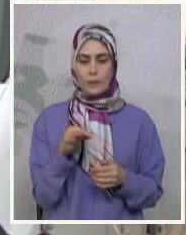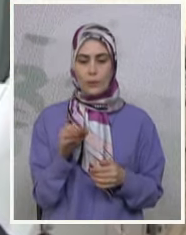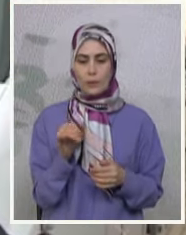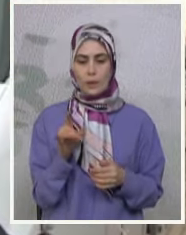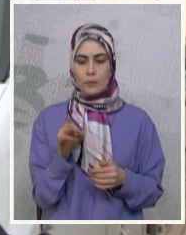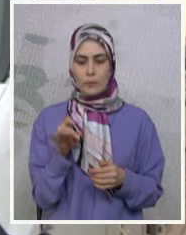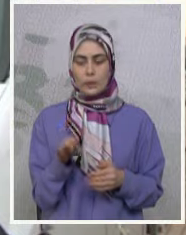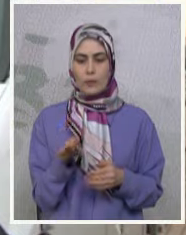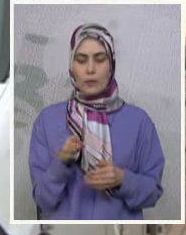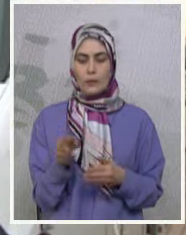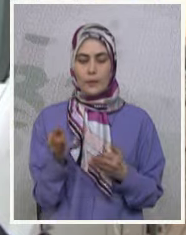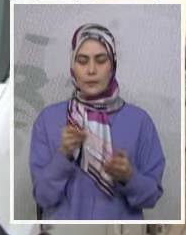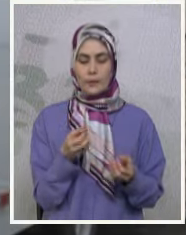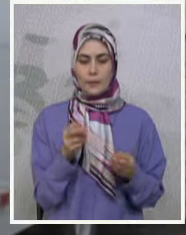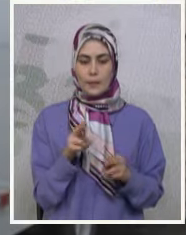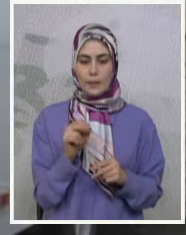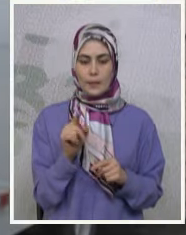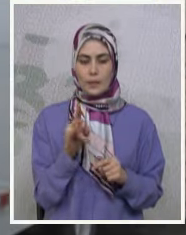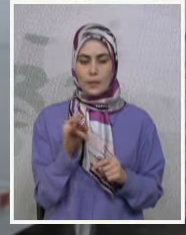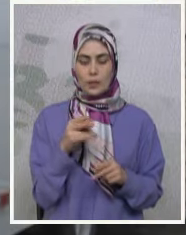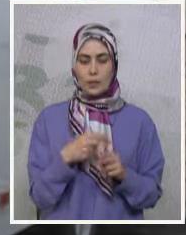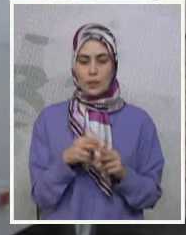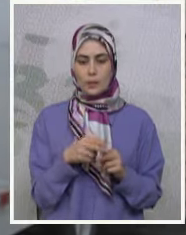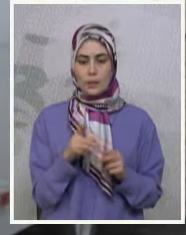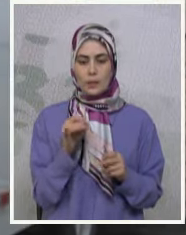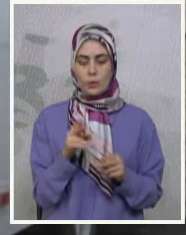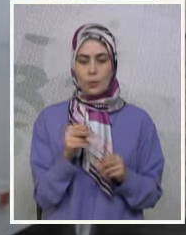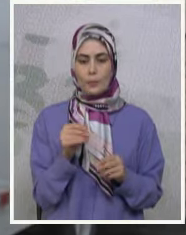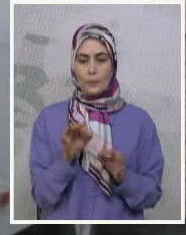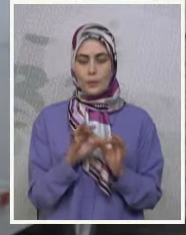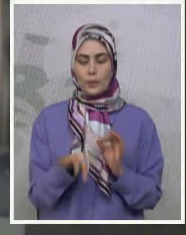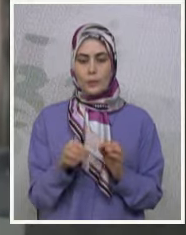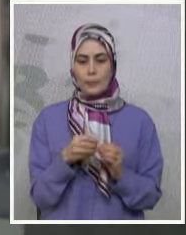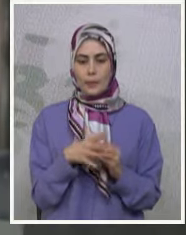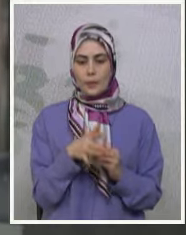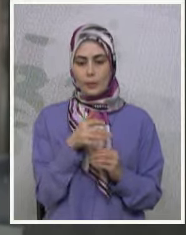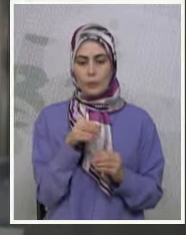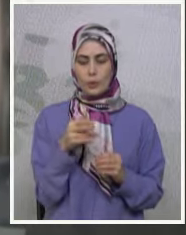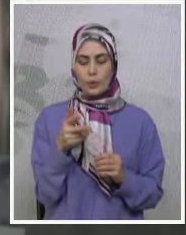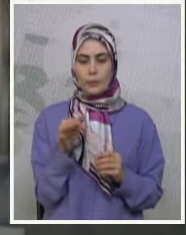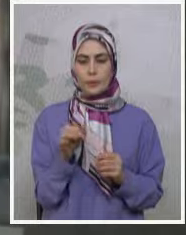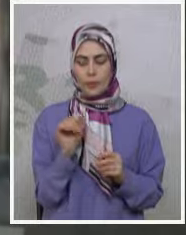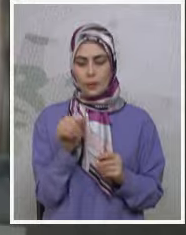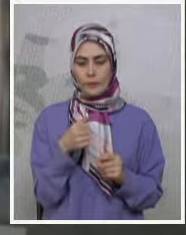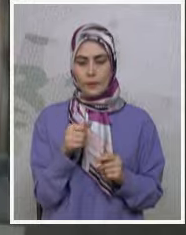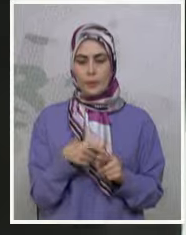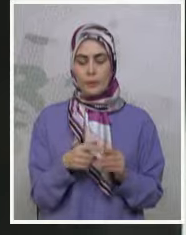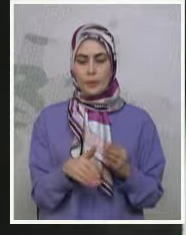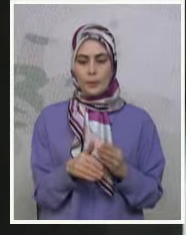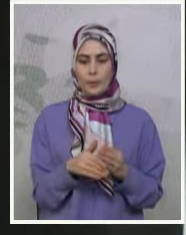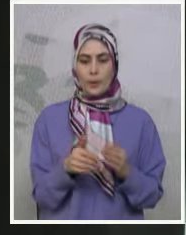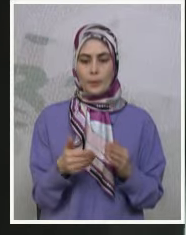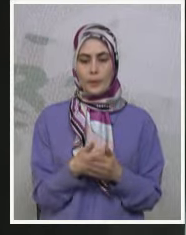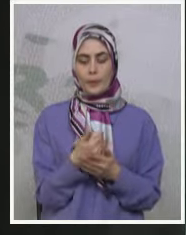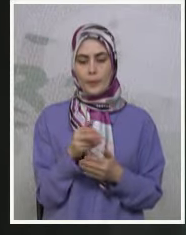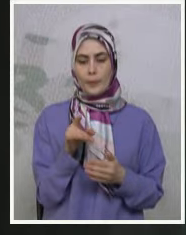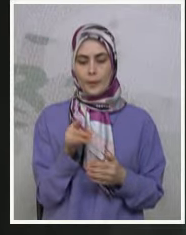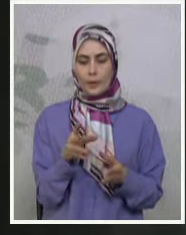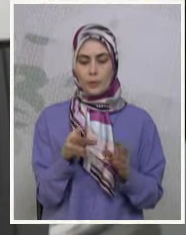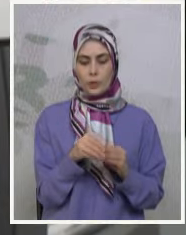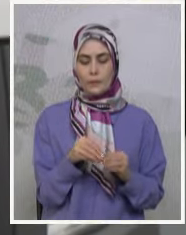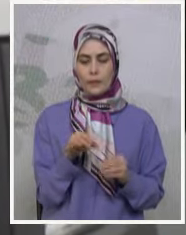автотранспорта привлекли специальный казначейский кредит со сроком погашения в 15 лет по 3% годовых, что позволило обновить парк общественного